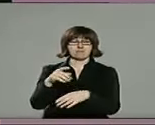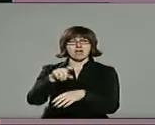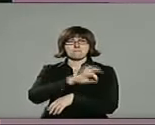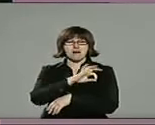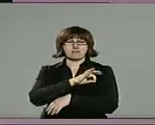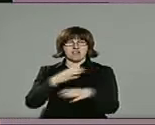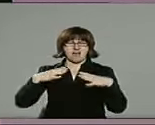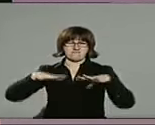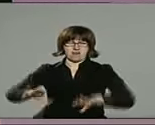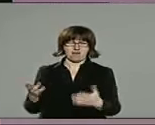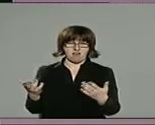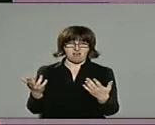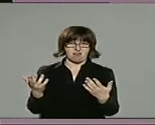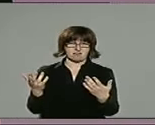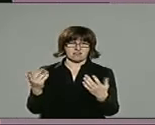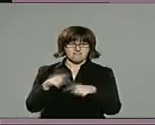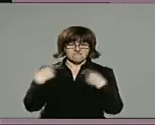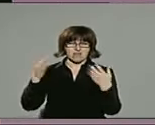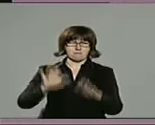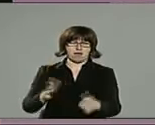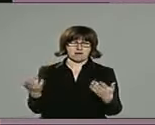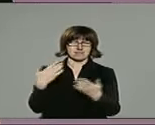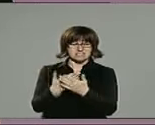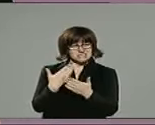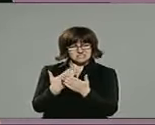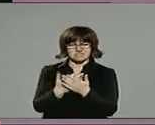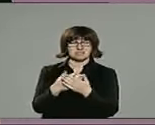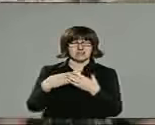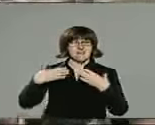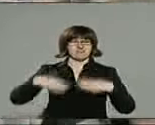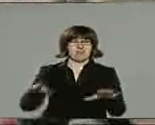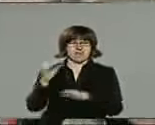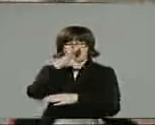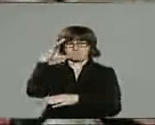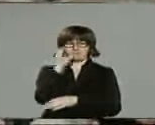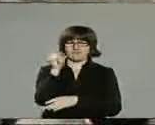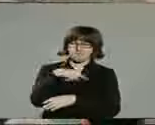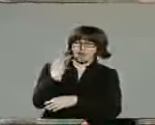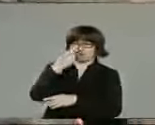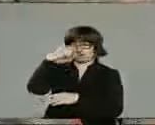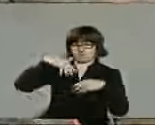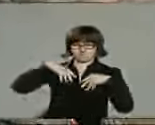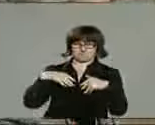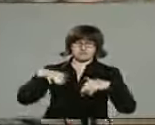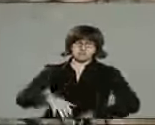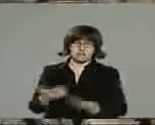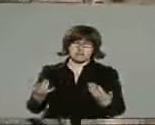Partei der Freiheit, liebe Genossinnen und Genossen. Das ist der Freiheitsbegriff, der bei uns zu Hause ist.